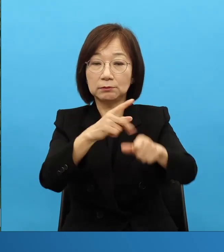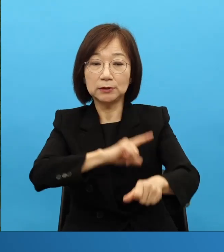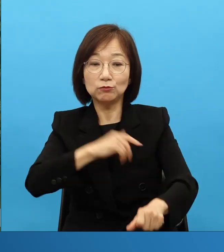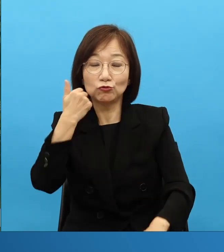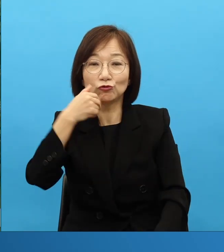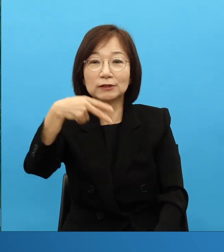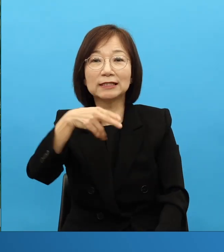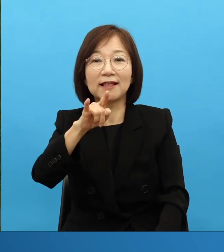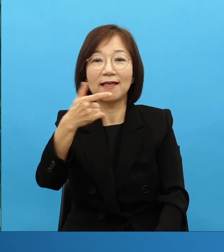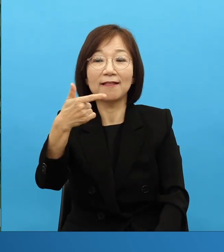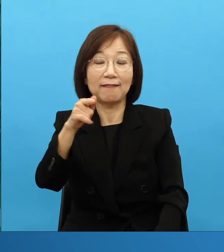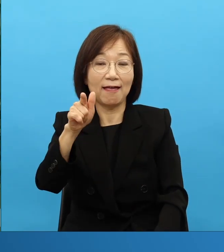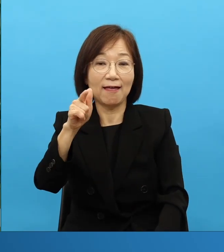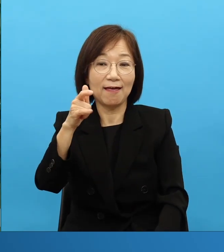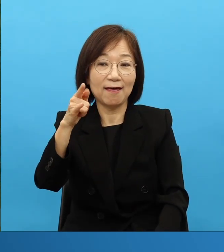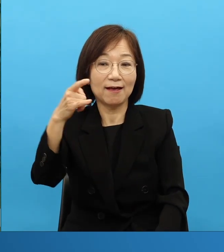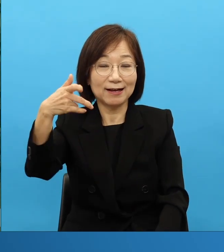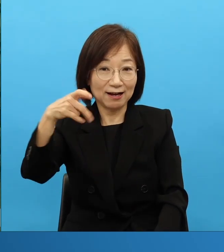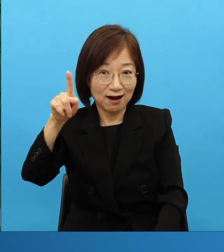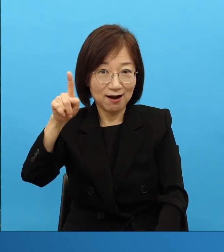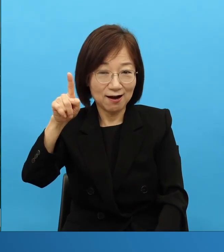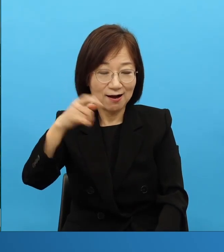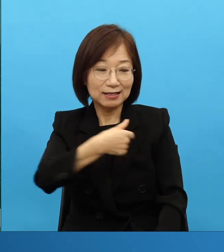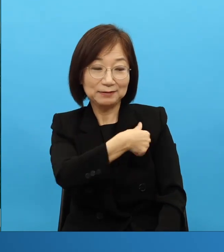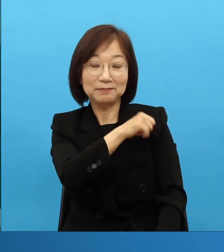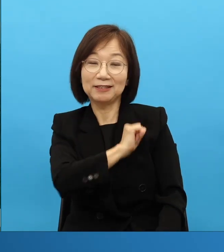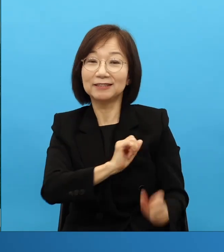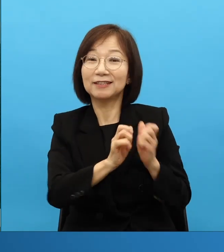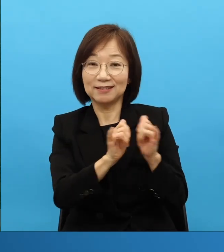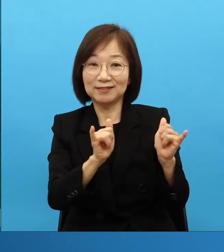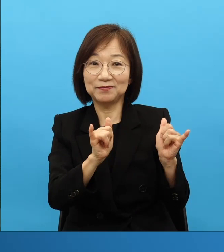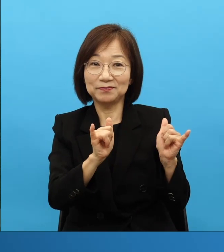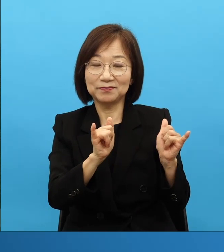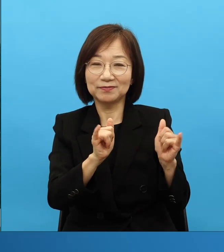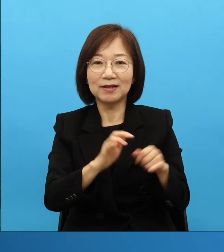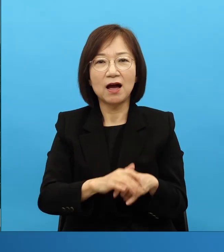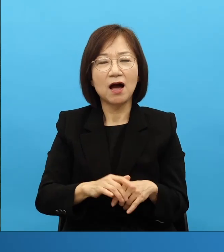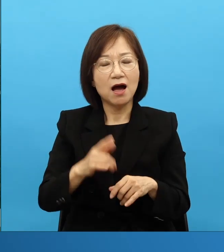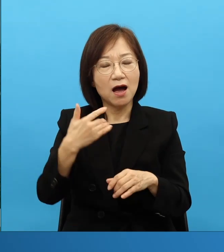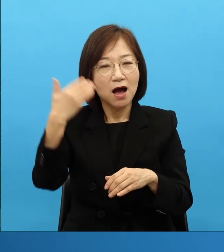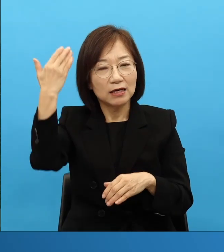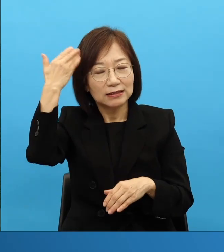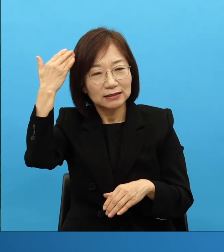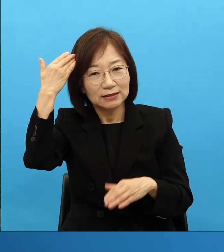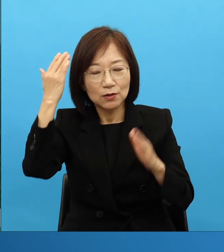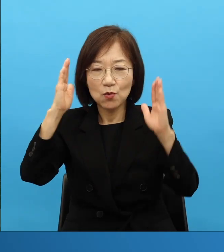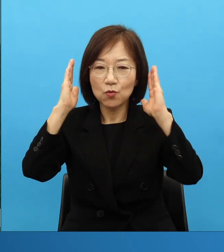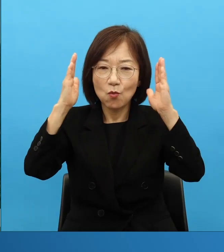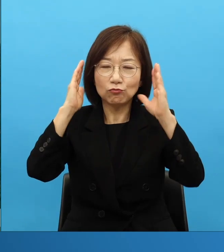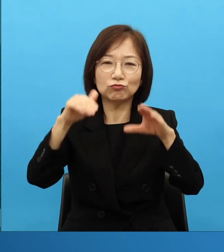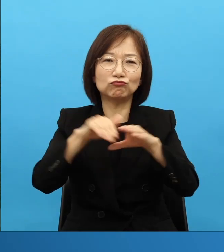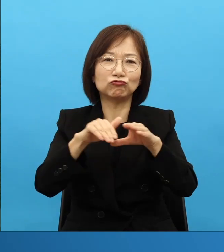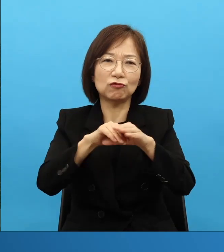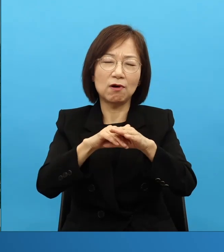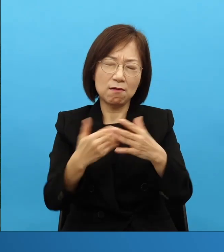세네카도 스페인 출신이었어. 그만큼 학문과 문화가 앞서 있던